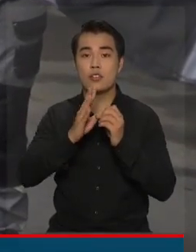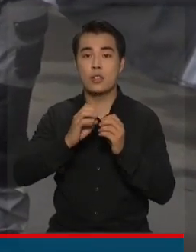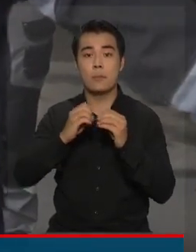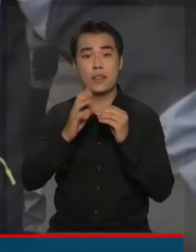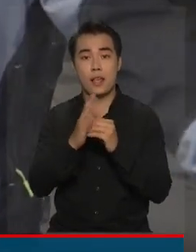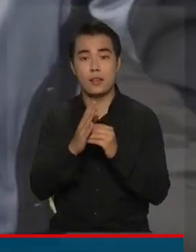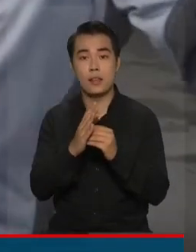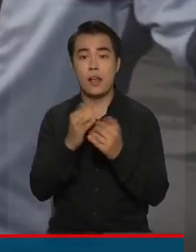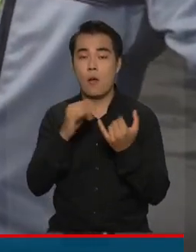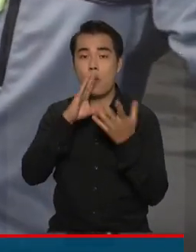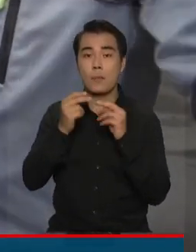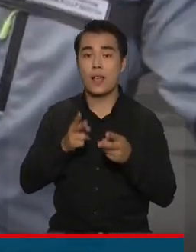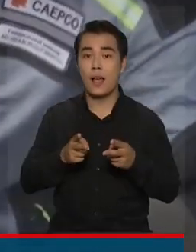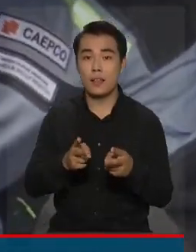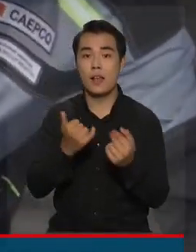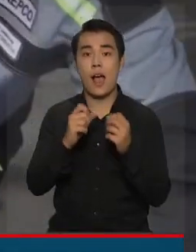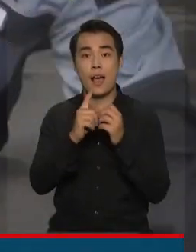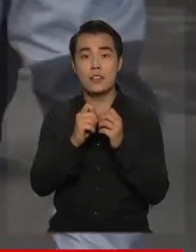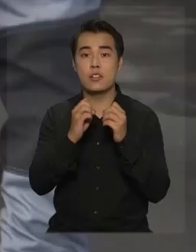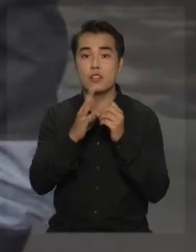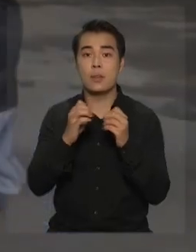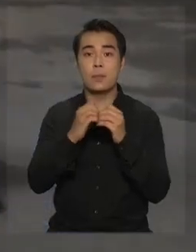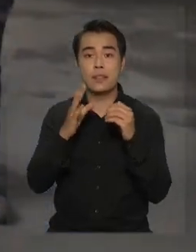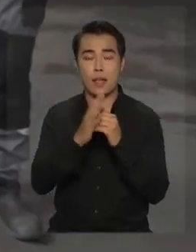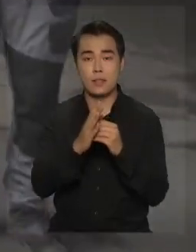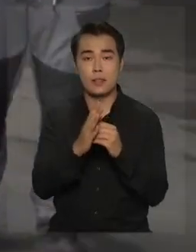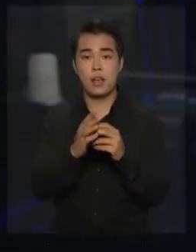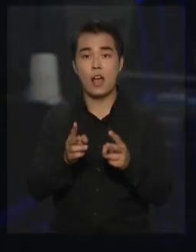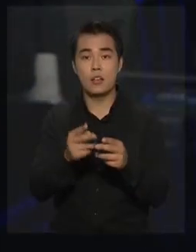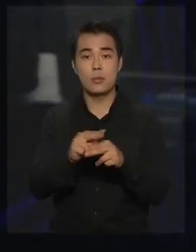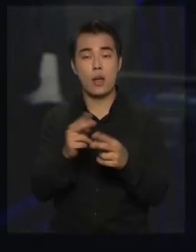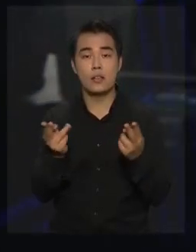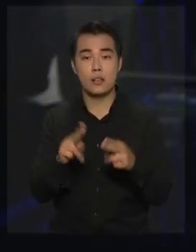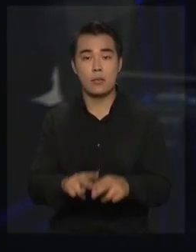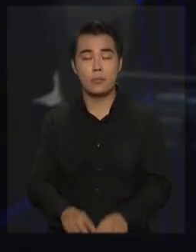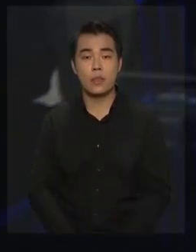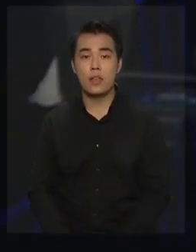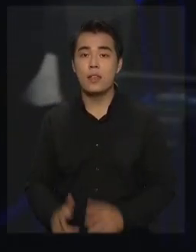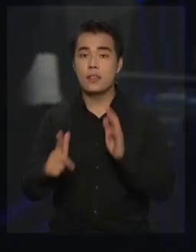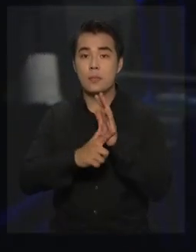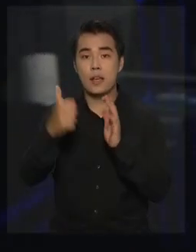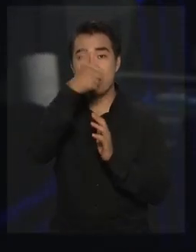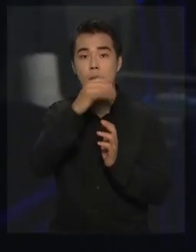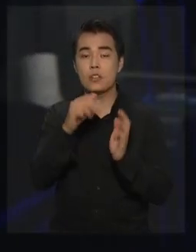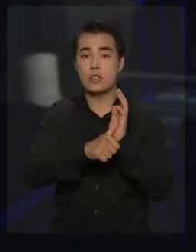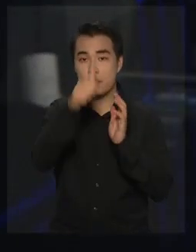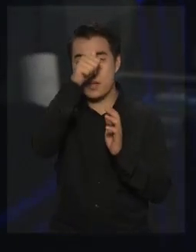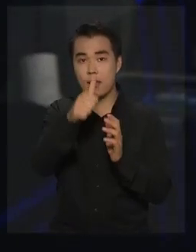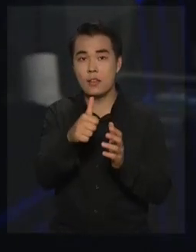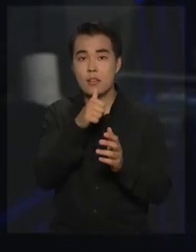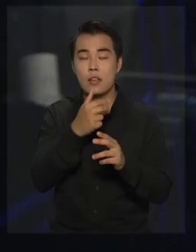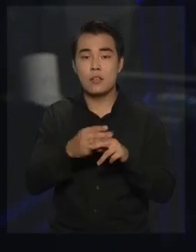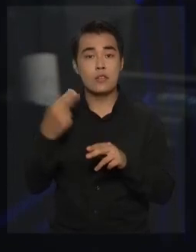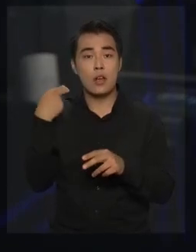среди подогрейных котлов 11, 14, 15. К 7 годам и 6 месяцам лишения